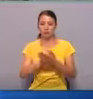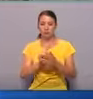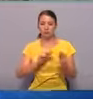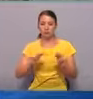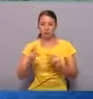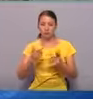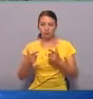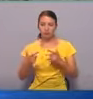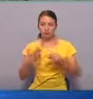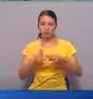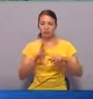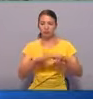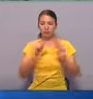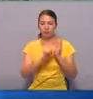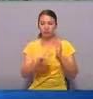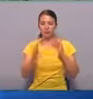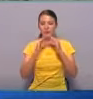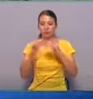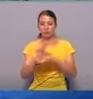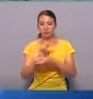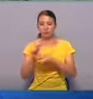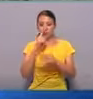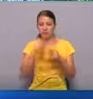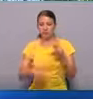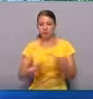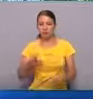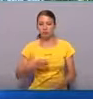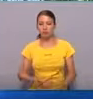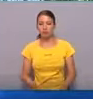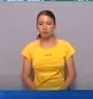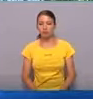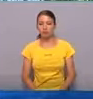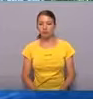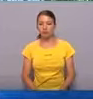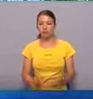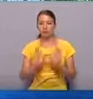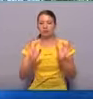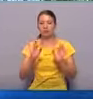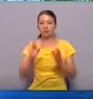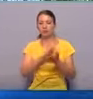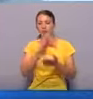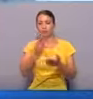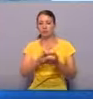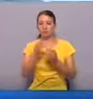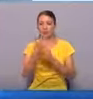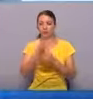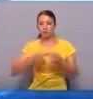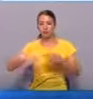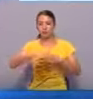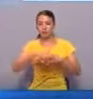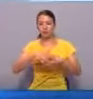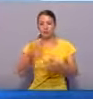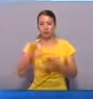жатырмыз. Қазіргі таңда 160 үйдің жөндеу жұмыстары аяқталған. Айта кетейік, Арыстағы құрылысқа еліміздің 14 облысы